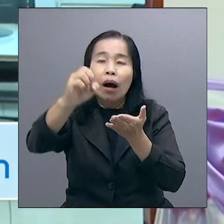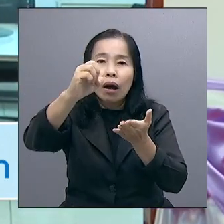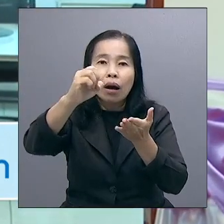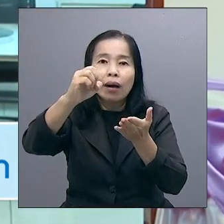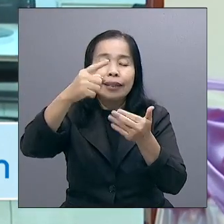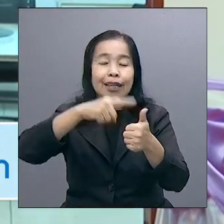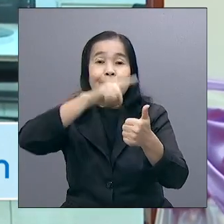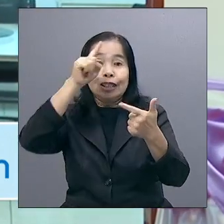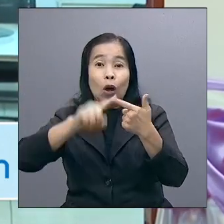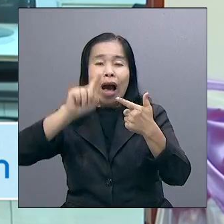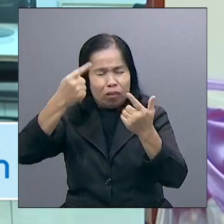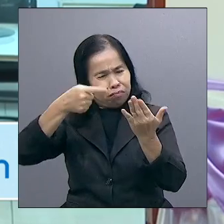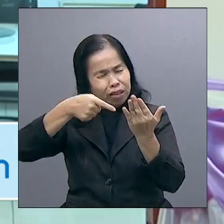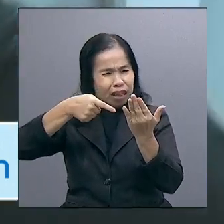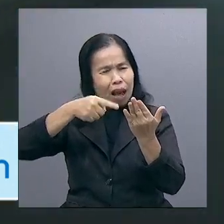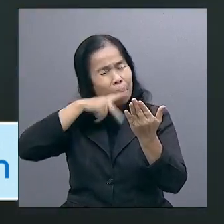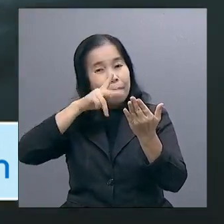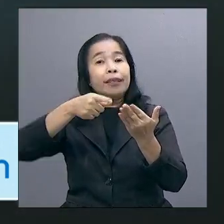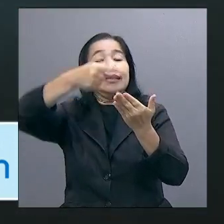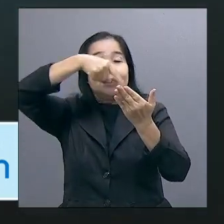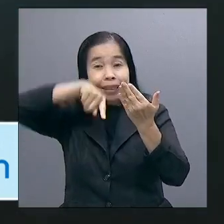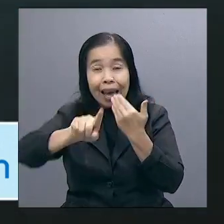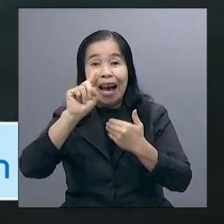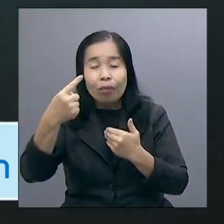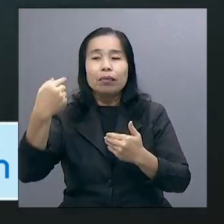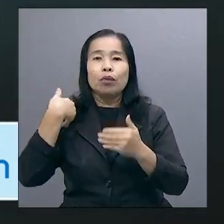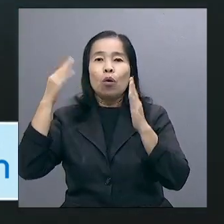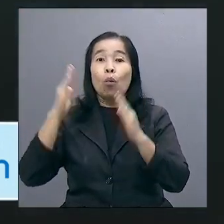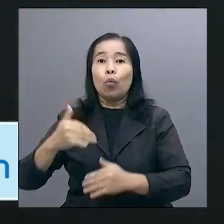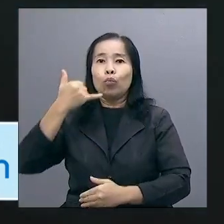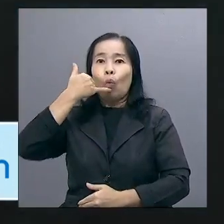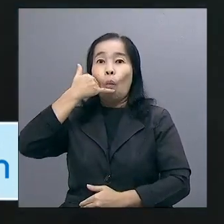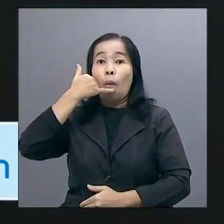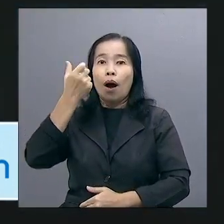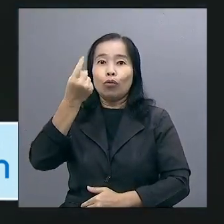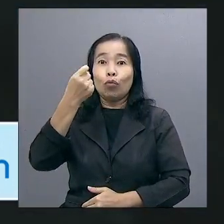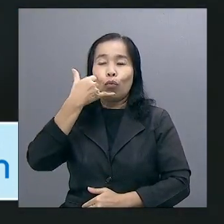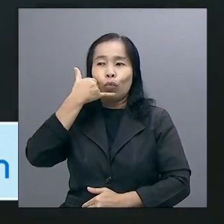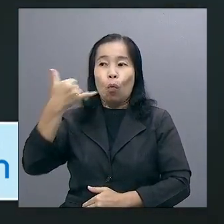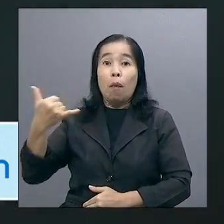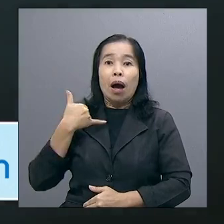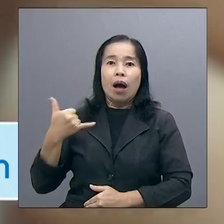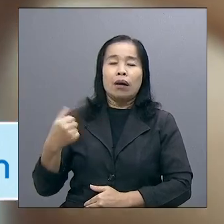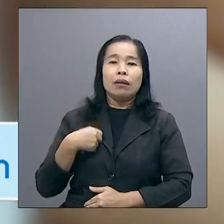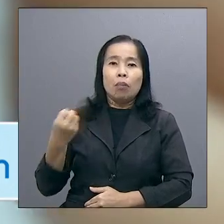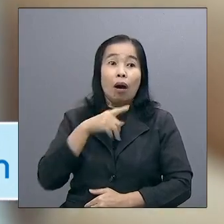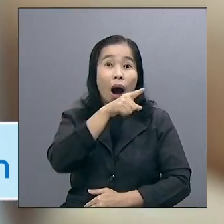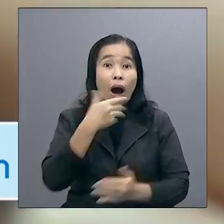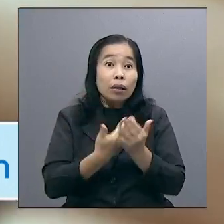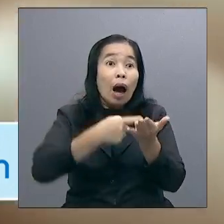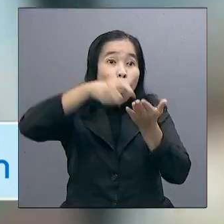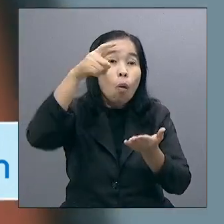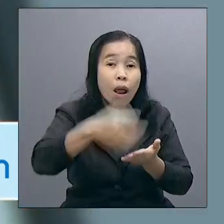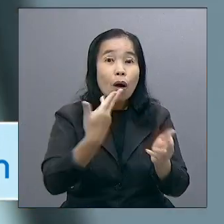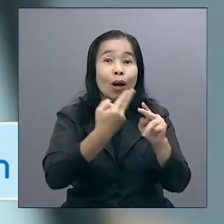ชั้นที่ 3รอมอีกคผชมขาหลงจากนั้ไม่นานมีมจชาชีพทรศั์เข้ามาเลยบอกวากกลงจะมีคนโอนเงนเอาจากบัชีของ